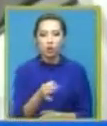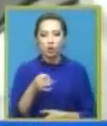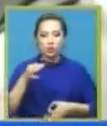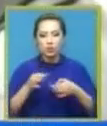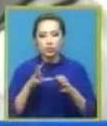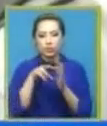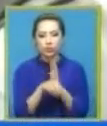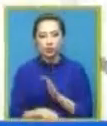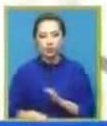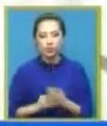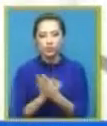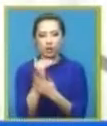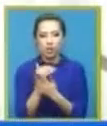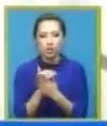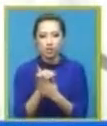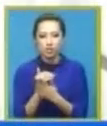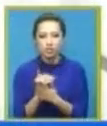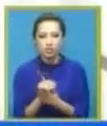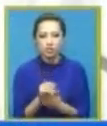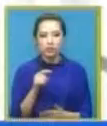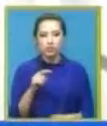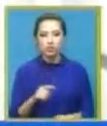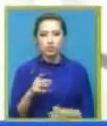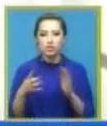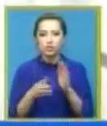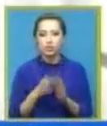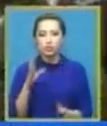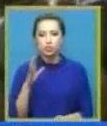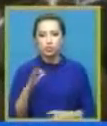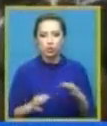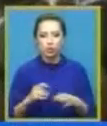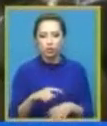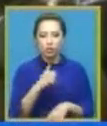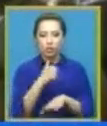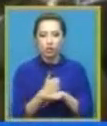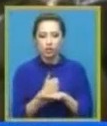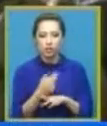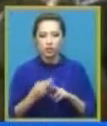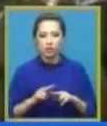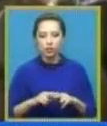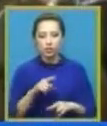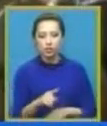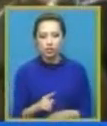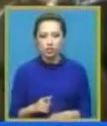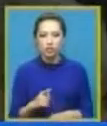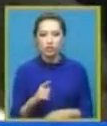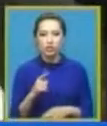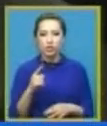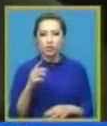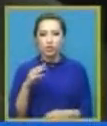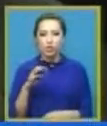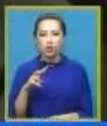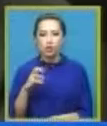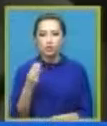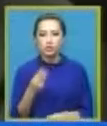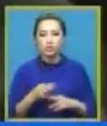алқа төрағасы лауазымында үміткер ретінде тіркелген 9 судьяның бірі. Бүгін ол да тағылымдамадан өтті. Төлеш Ерденұлы мен